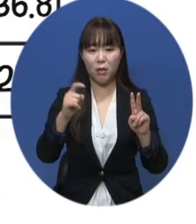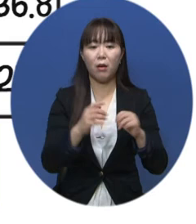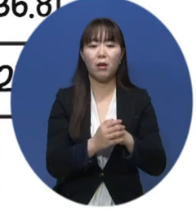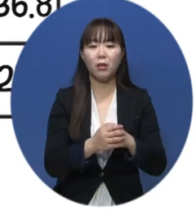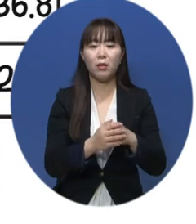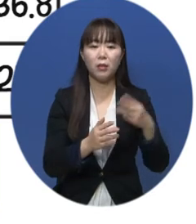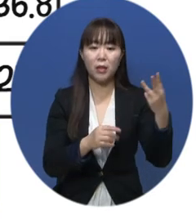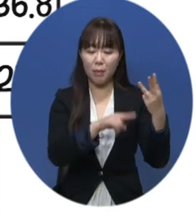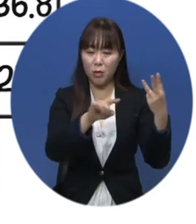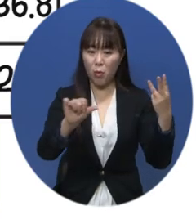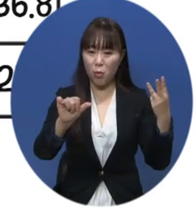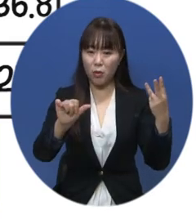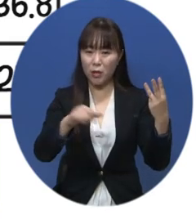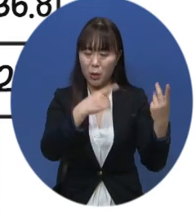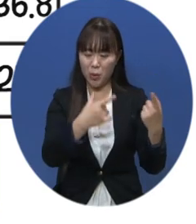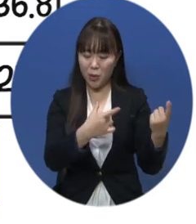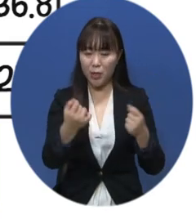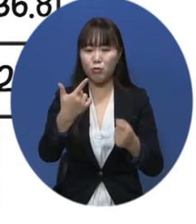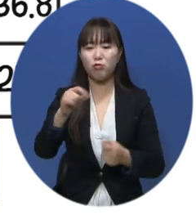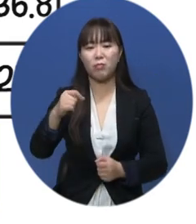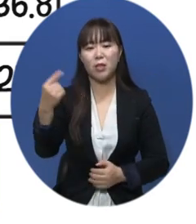3등급에서 5등급은 똑같이